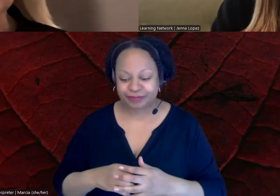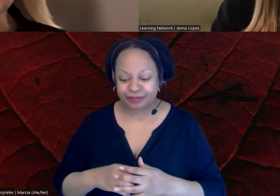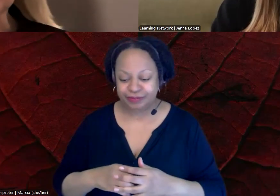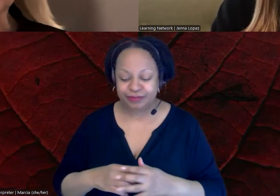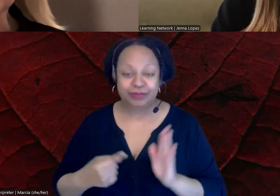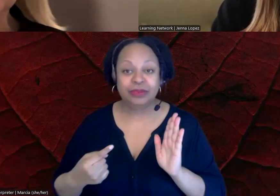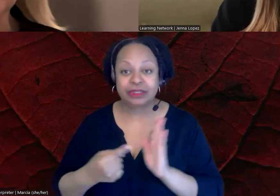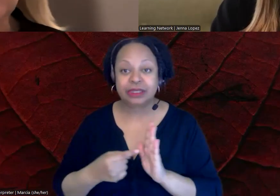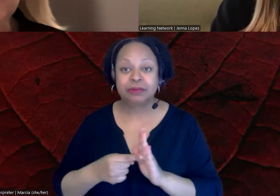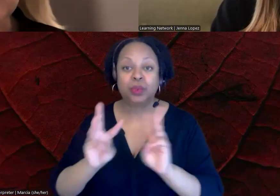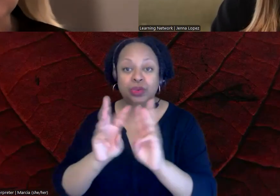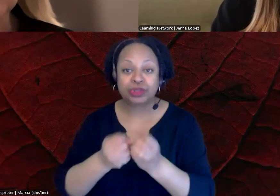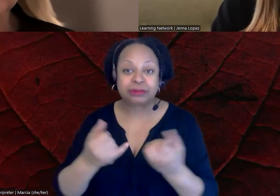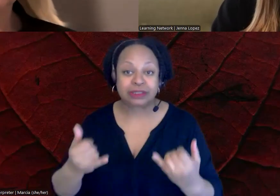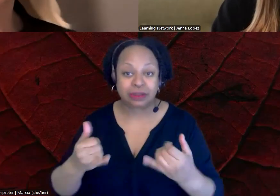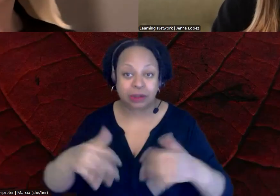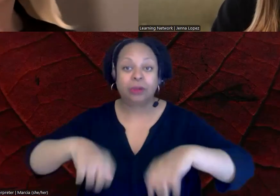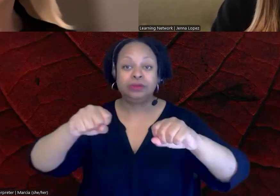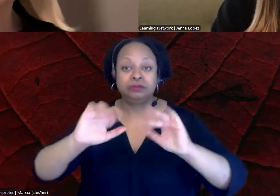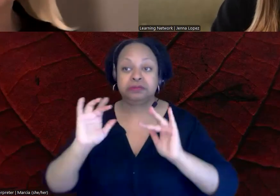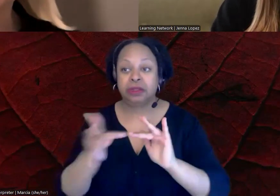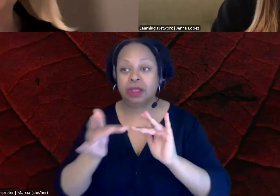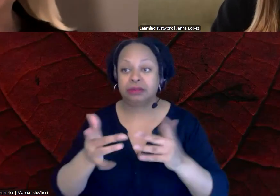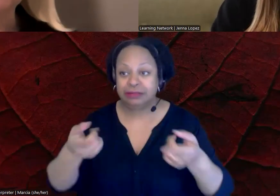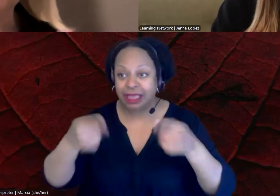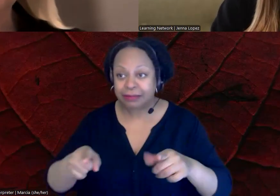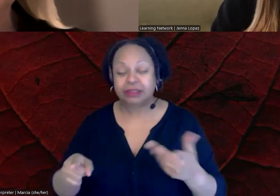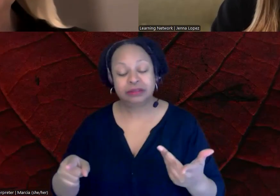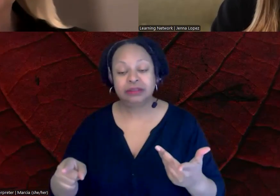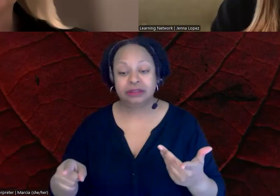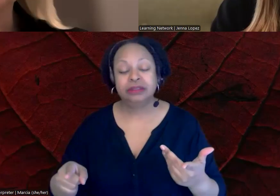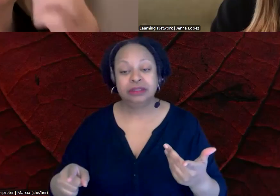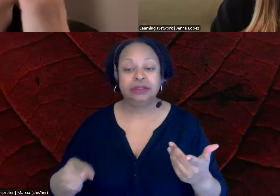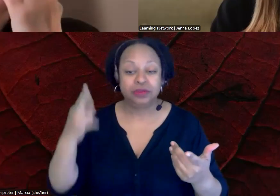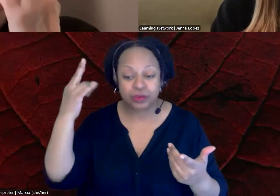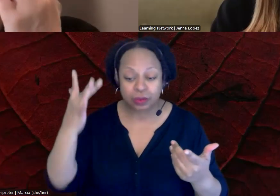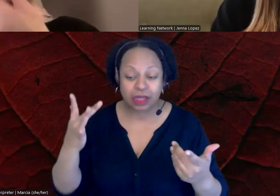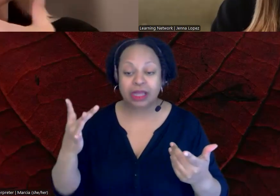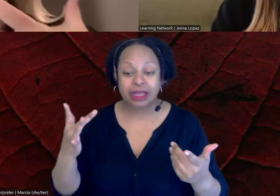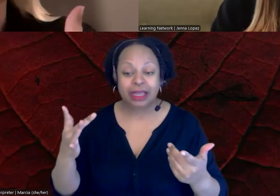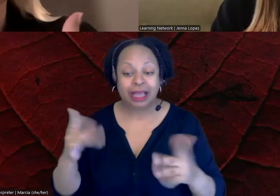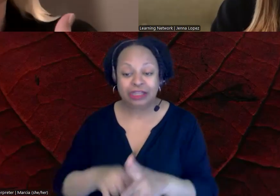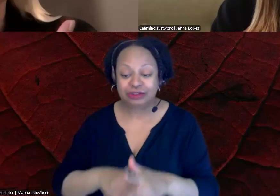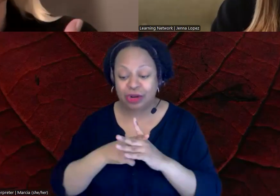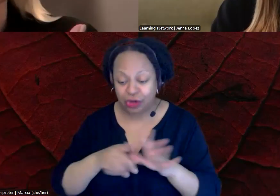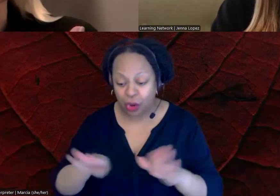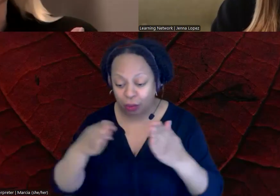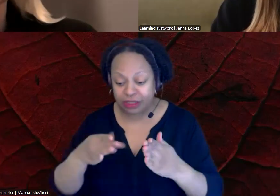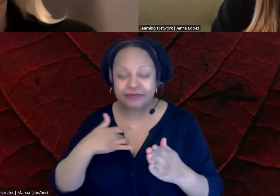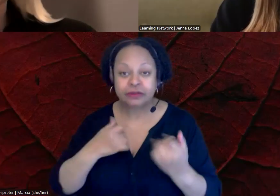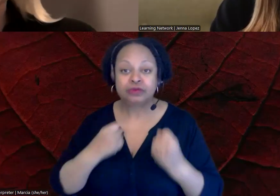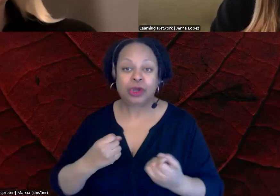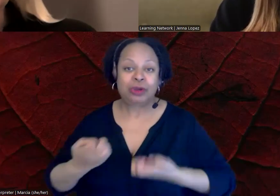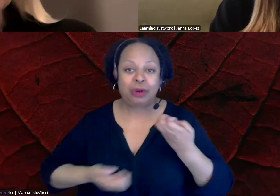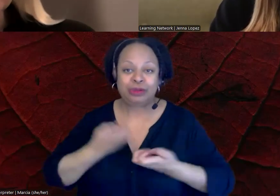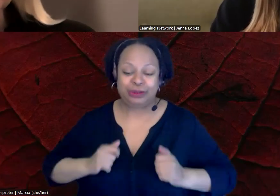des lueurs d'espoir. Et même pour qu'un tel séminaire comme aujourd'hui ait lieu, souvent, je suis émotive au